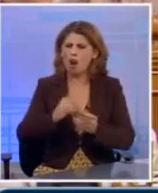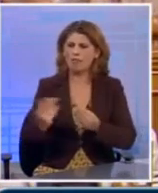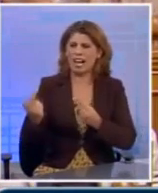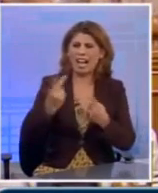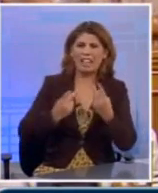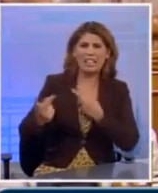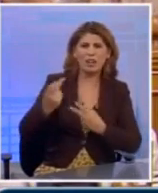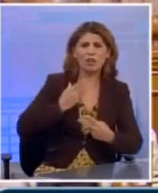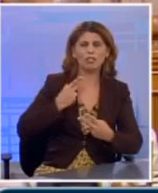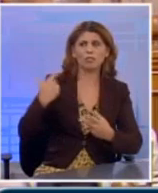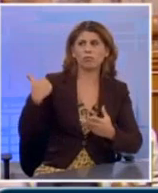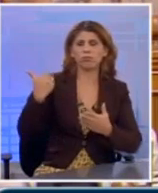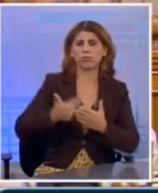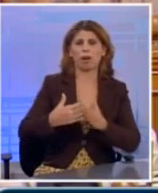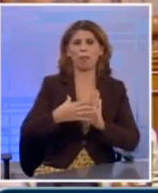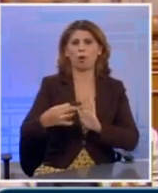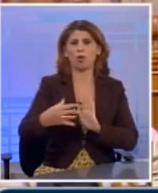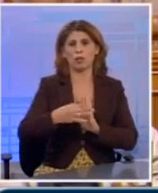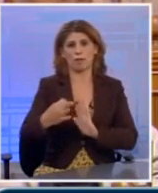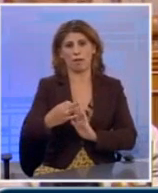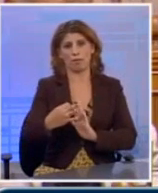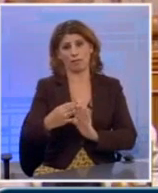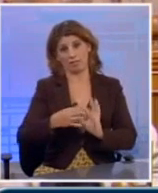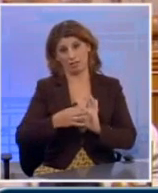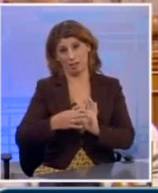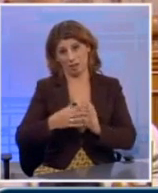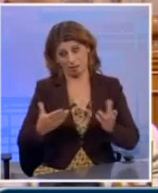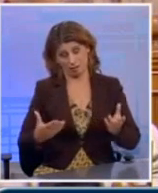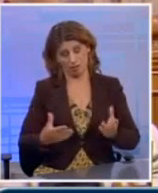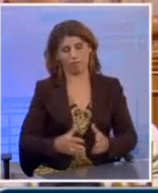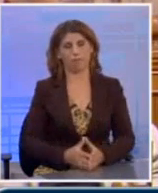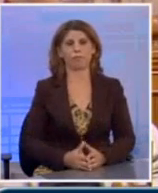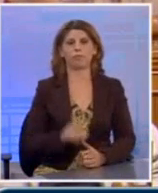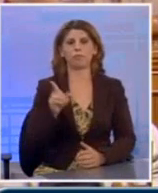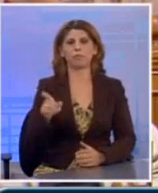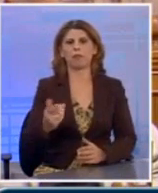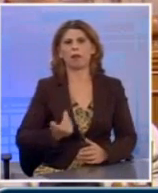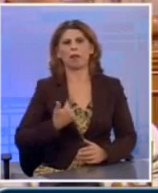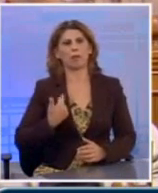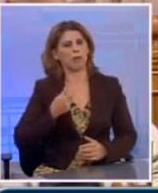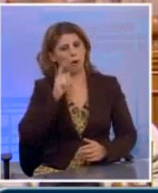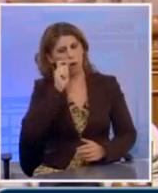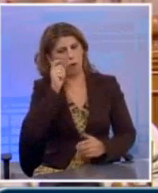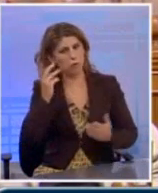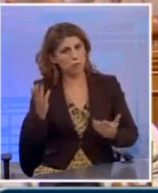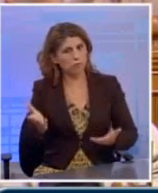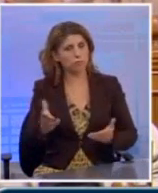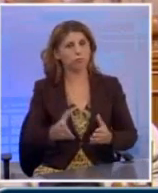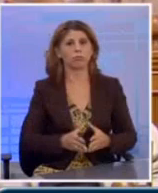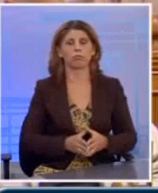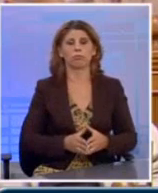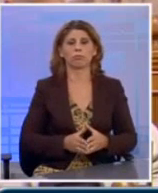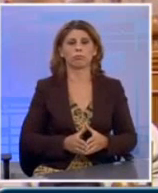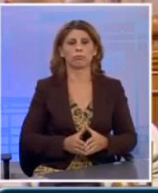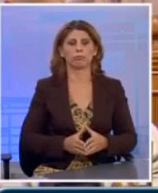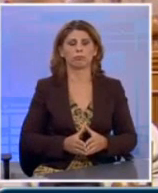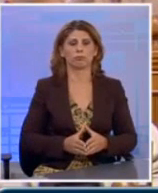κατά καιρούς ότι προσλαμβάνουμε ως συνεργάτες. Ένα νέο παιδί λοιπόν, ο οποίος